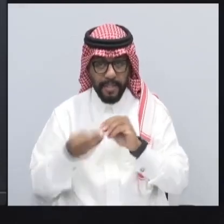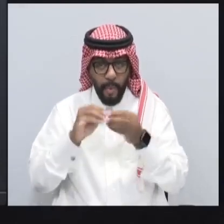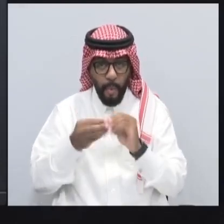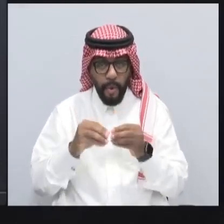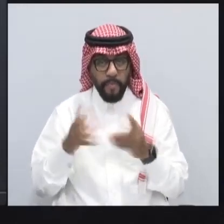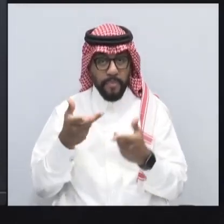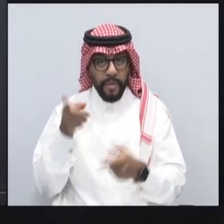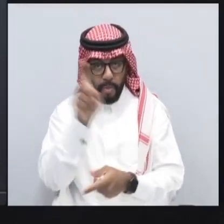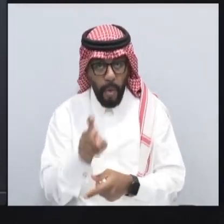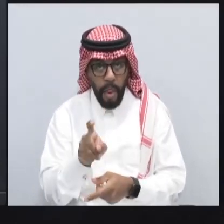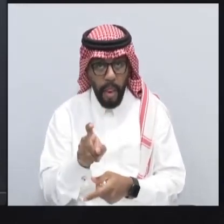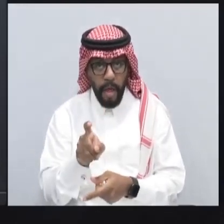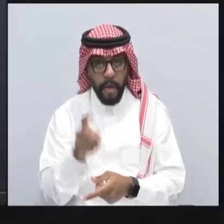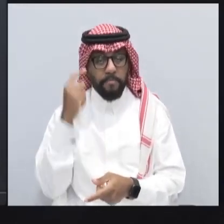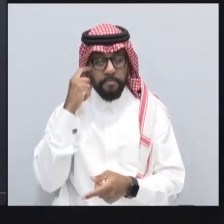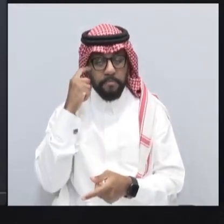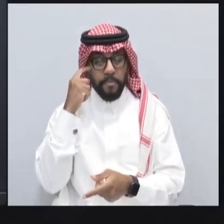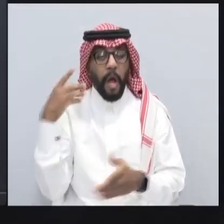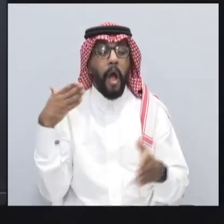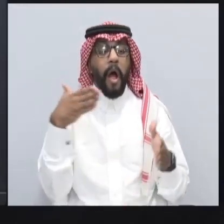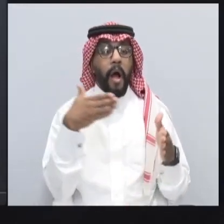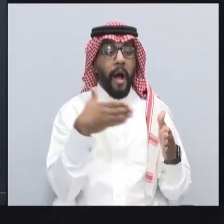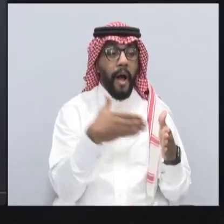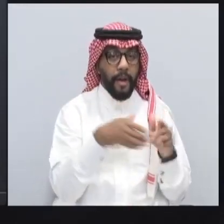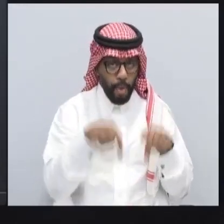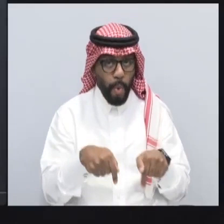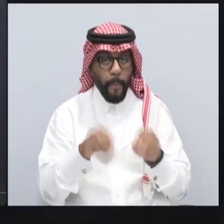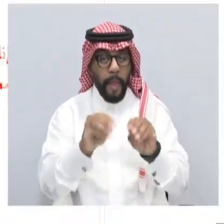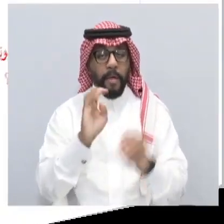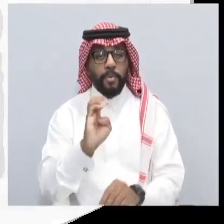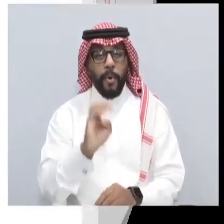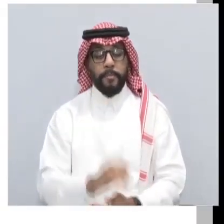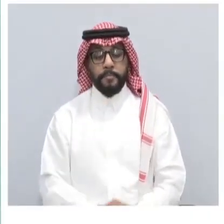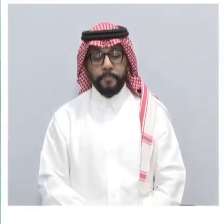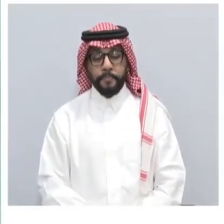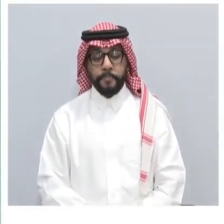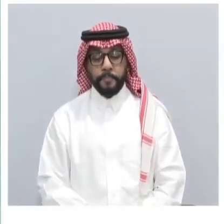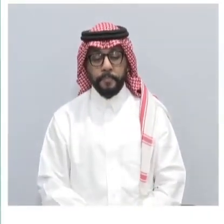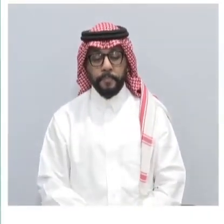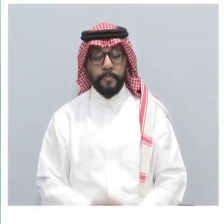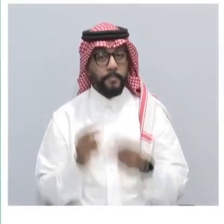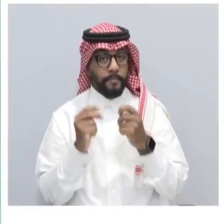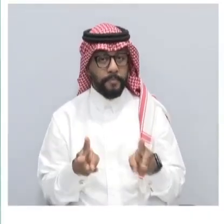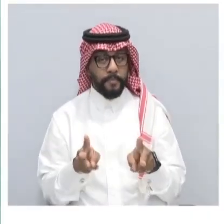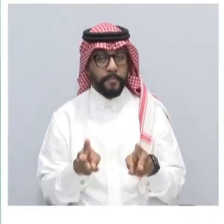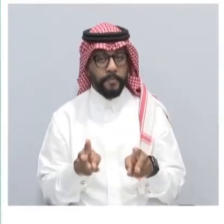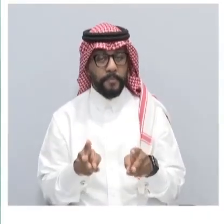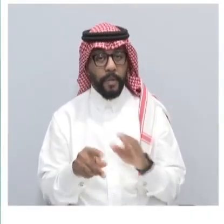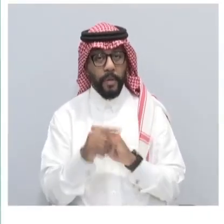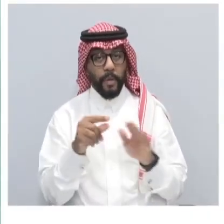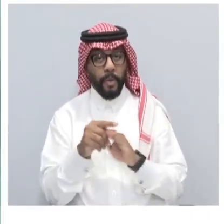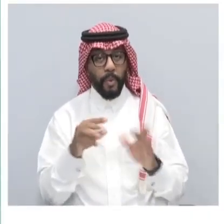راح نجيب على هذا السؤال في نهايه درس اليوم في البدايه الدرس الاول